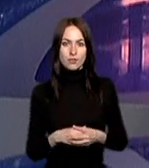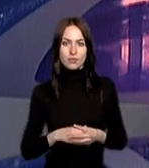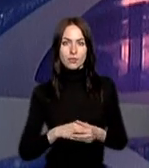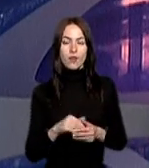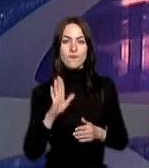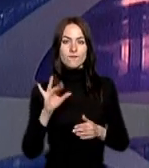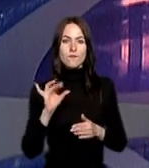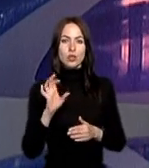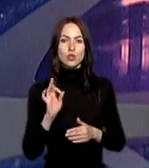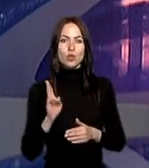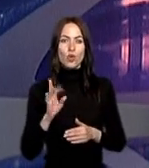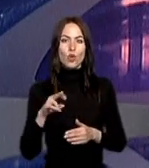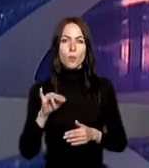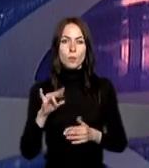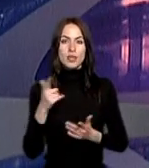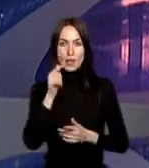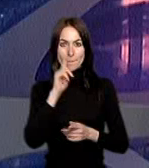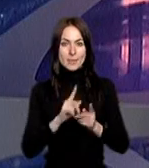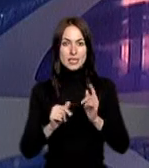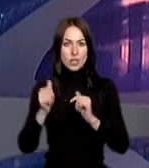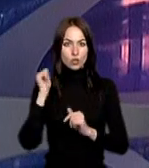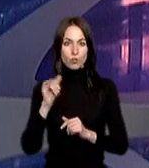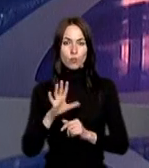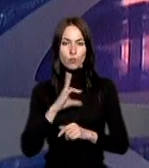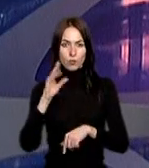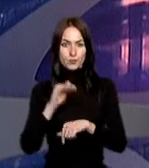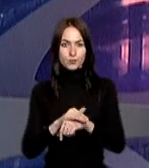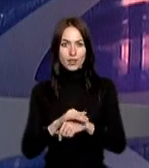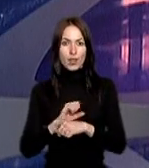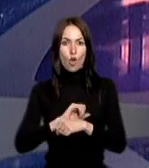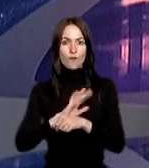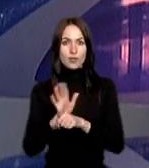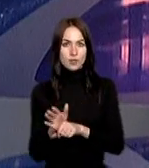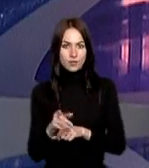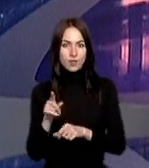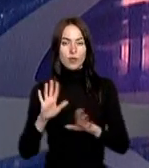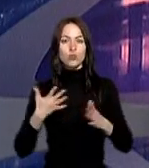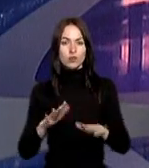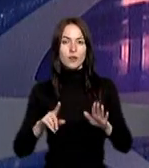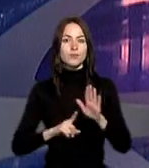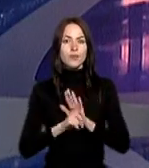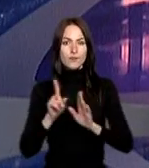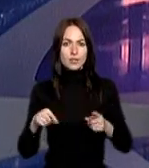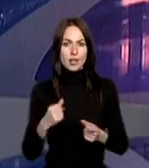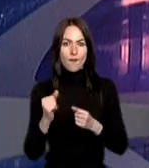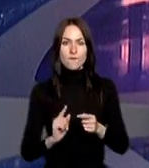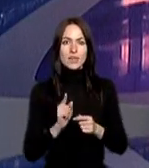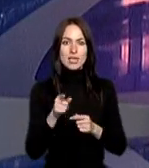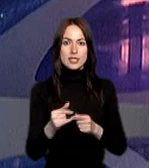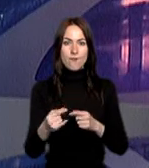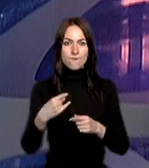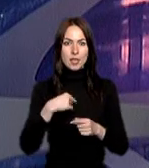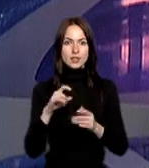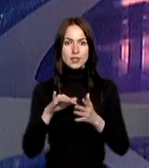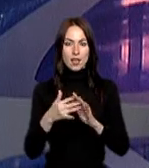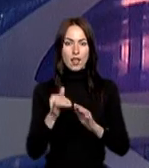У Високопіллі, де місяць тому був зафіксований спалах COVID-19, відновлюють в'їзд та виїзд із села. Обмеження